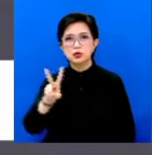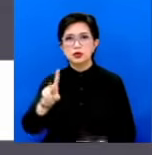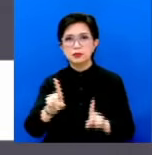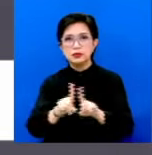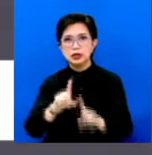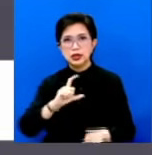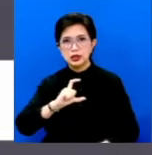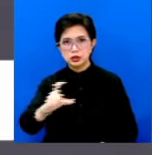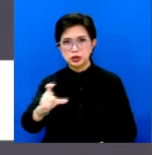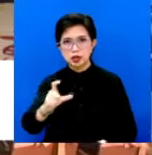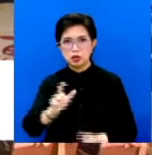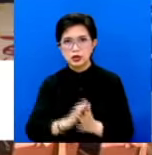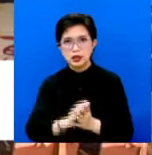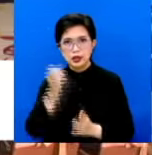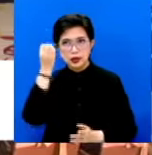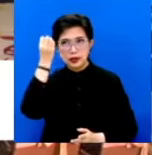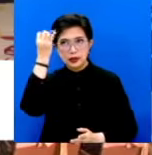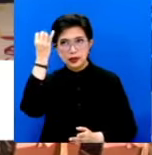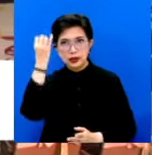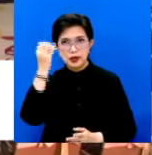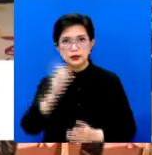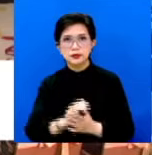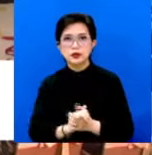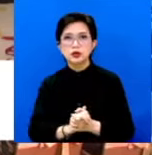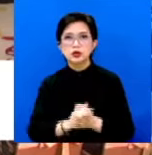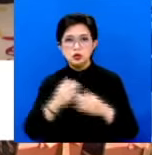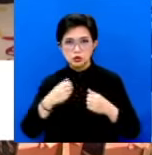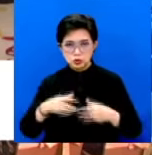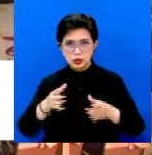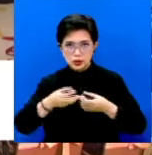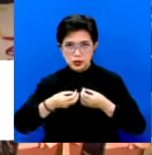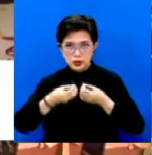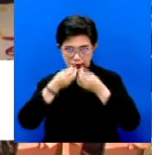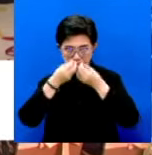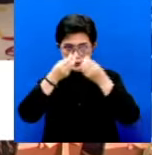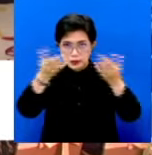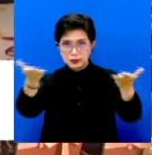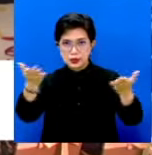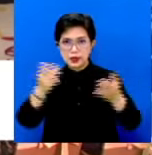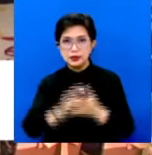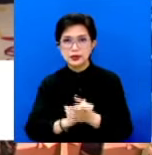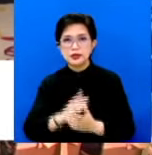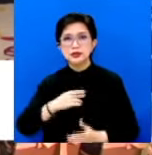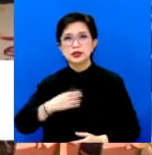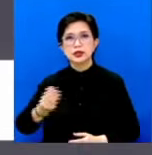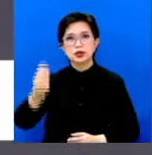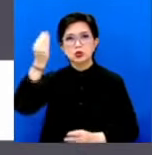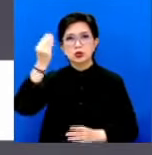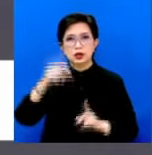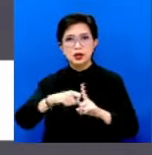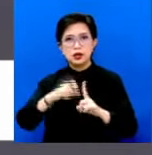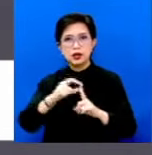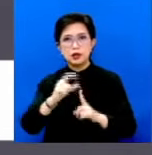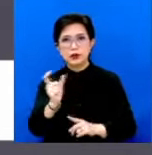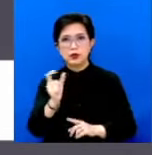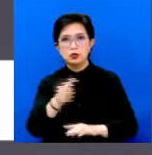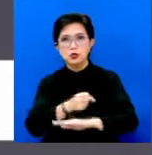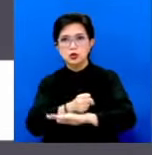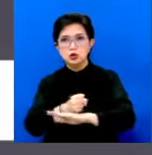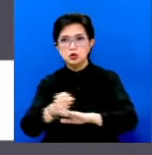juga gagasan telah disampaikan. Untuk itu, saya Ketua Komisi Pemilihan Umum KPU Kabupaten